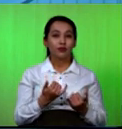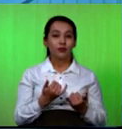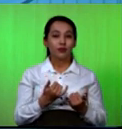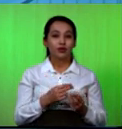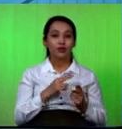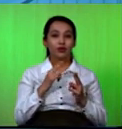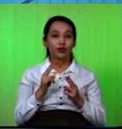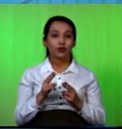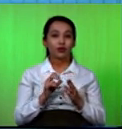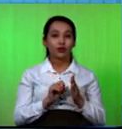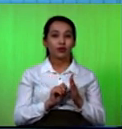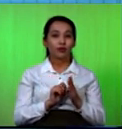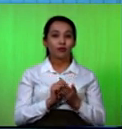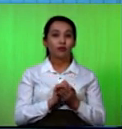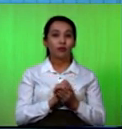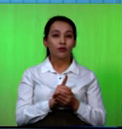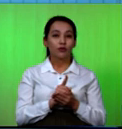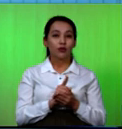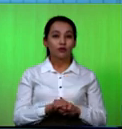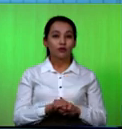keyingi topshiriqqa bersak.